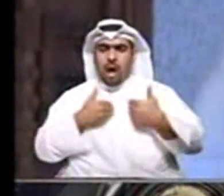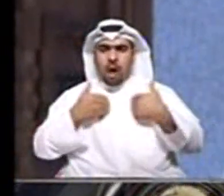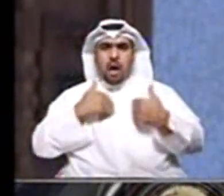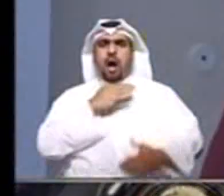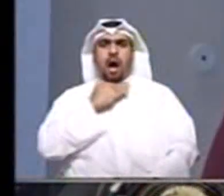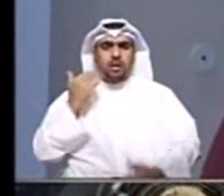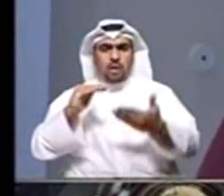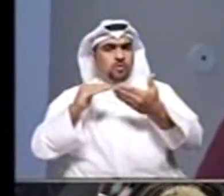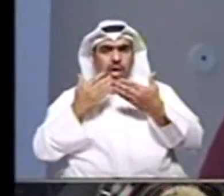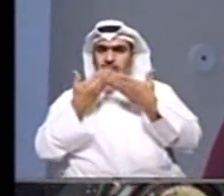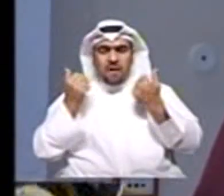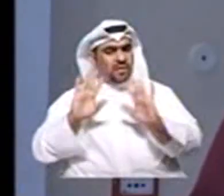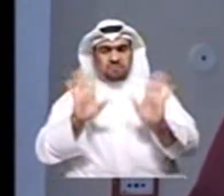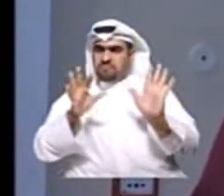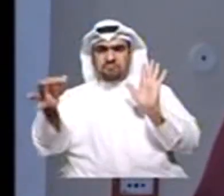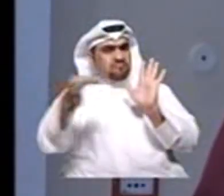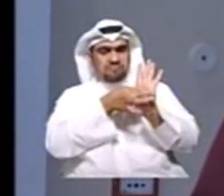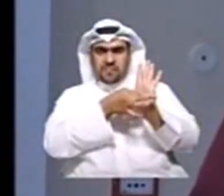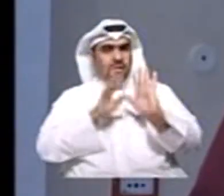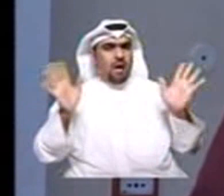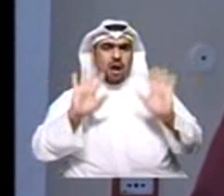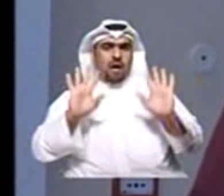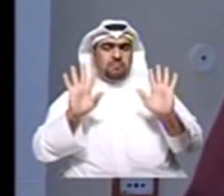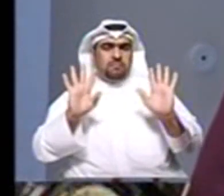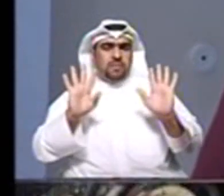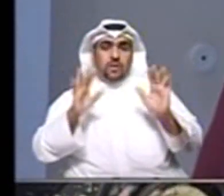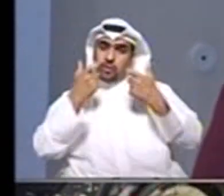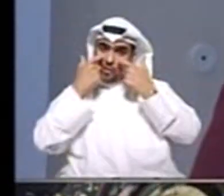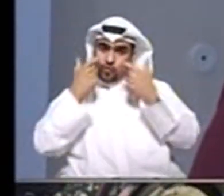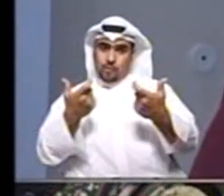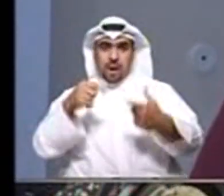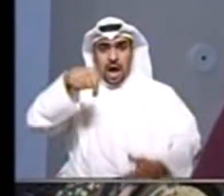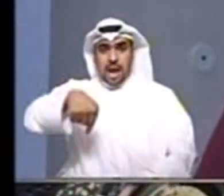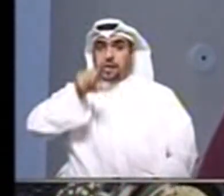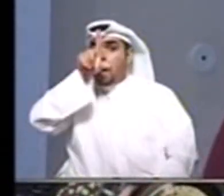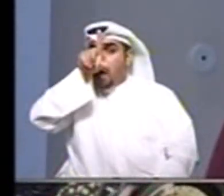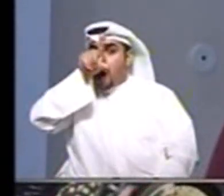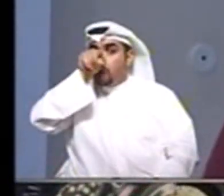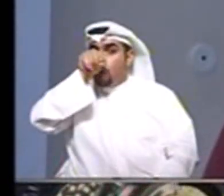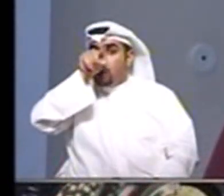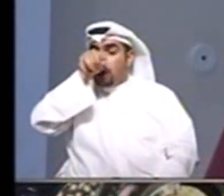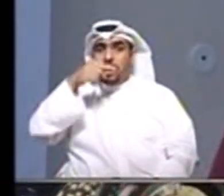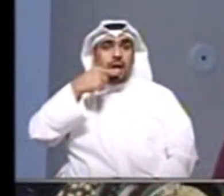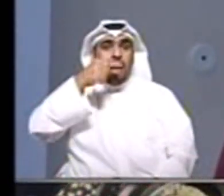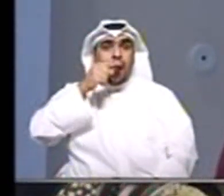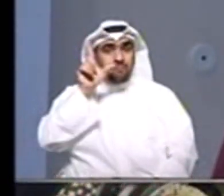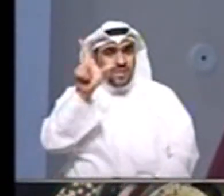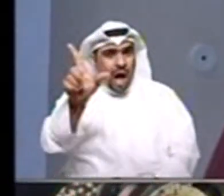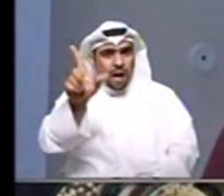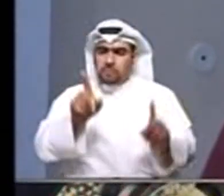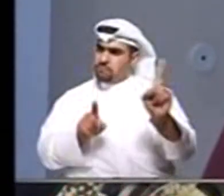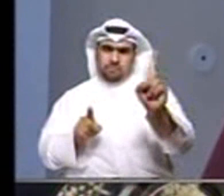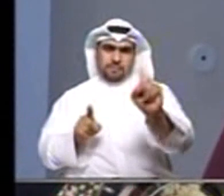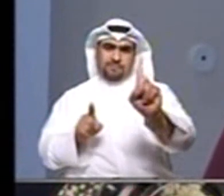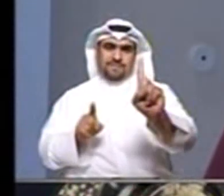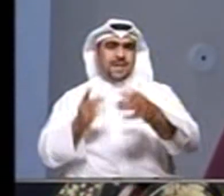لها. صراحة اللي قاعد نشوفه بالسوشيال ميديا هذا كل كلام مو صحيح، أمورهم طيبة والسفارة صراحة